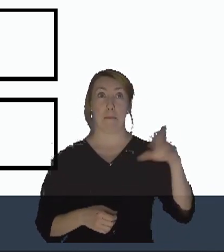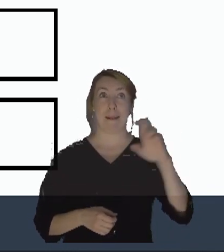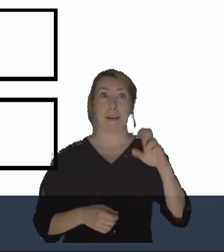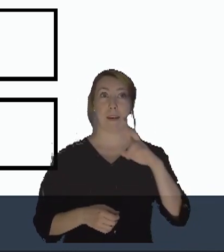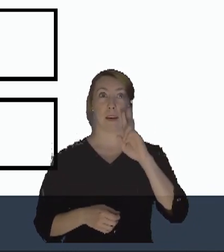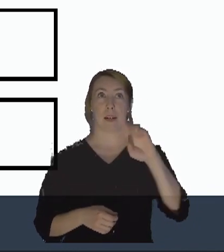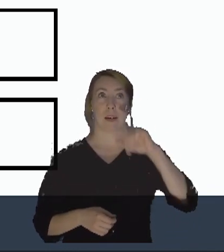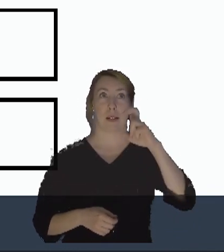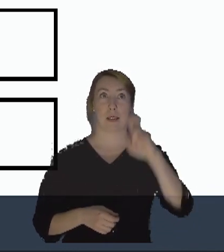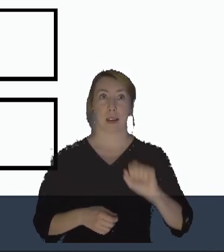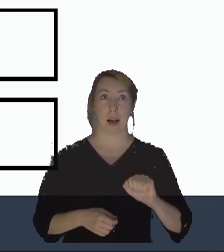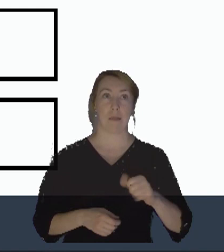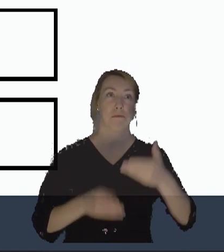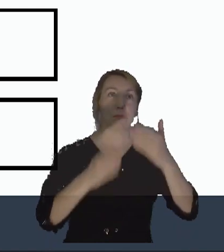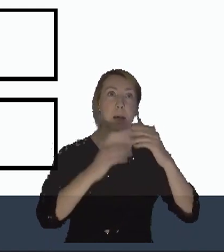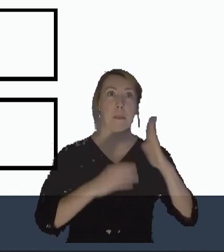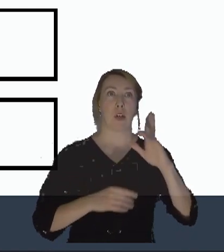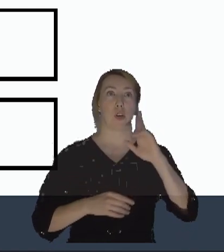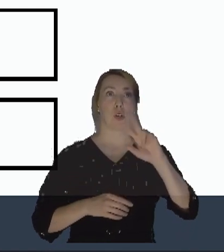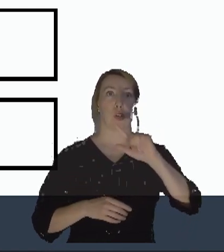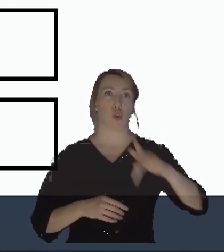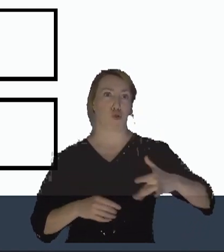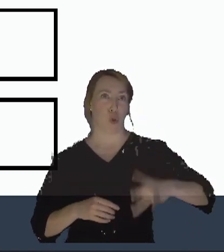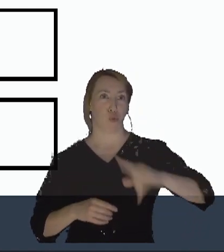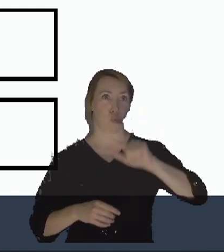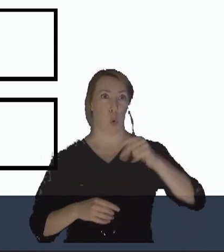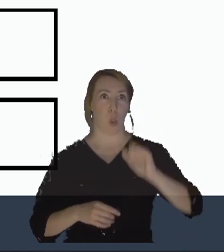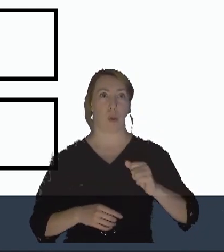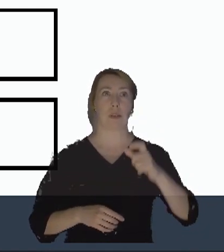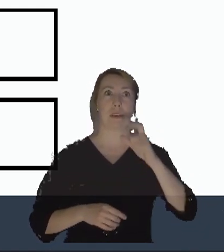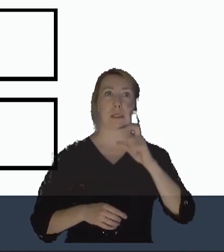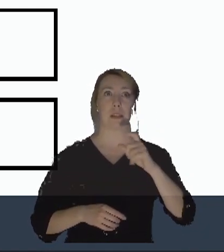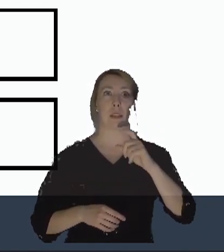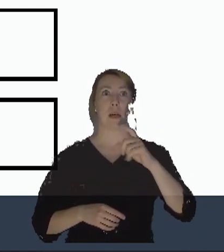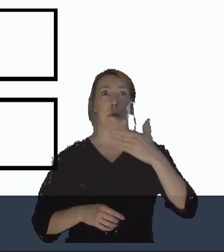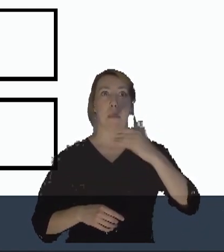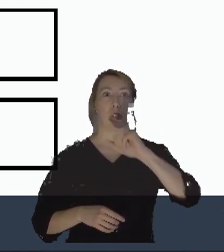jest to Książulo, czy jest to Maciej Je, czy jest to Kepson?